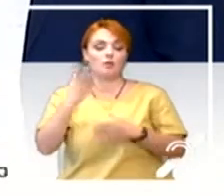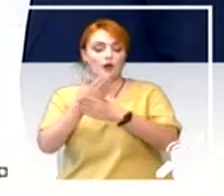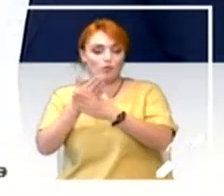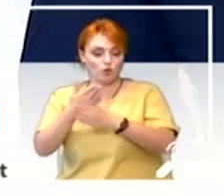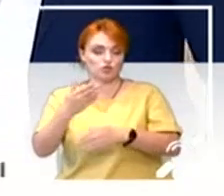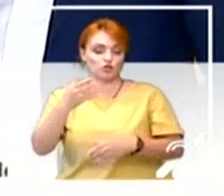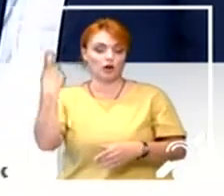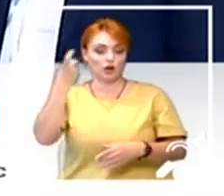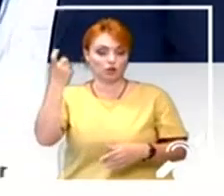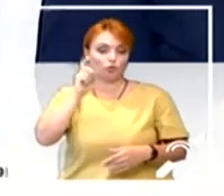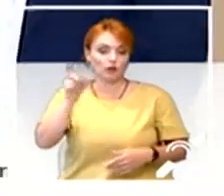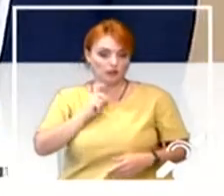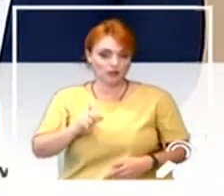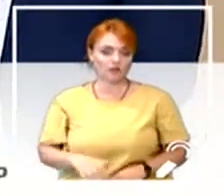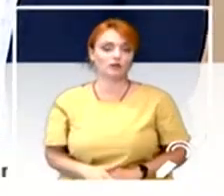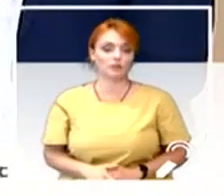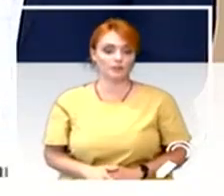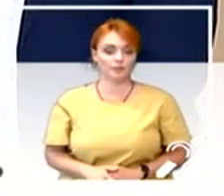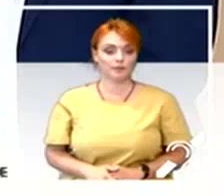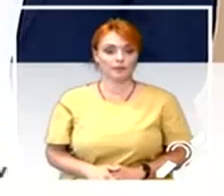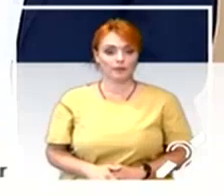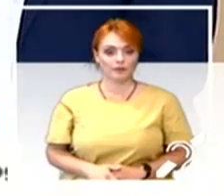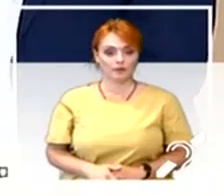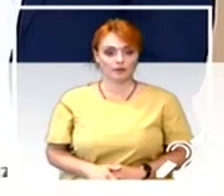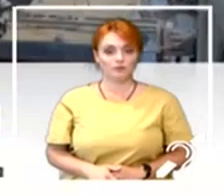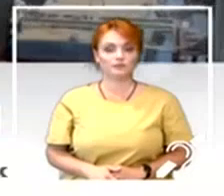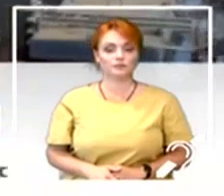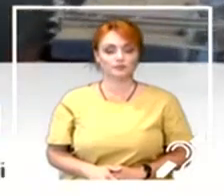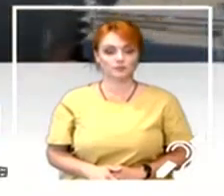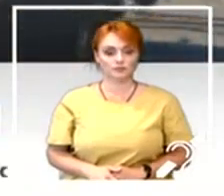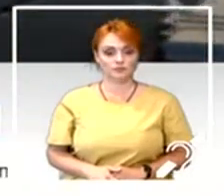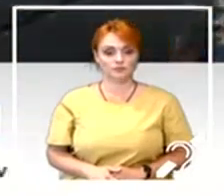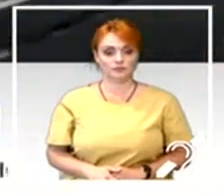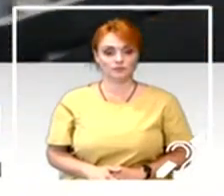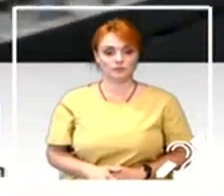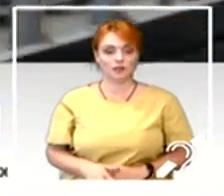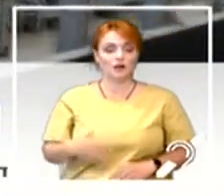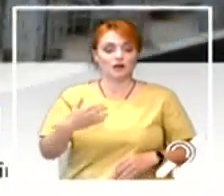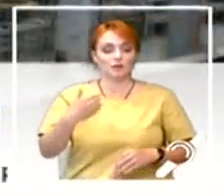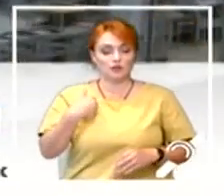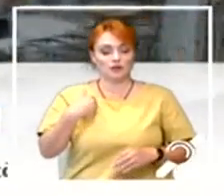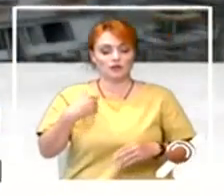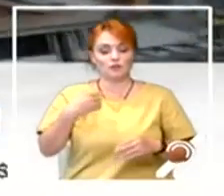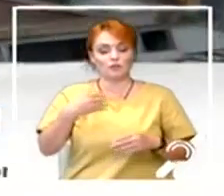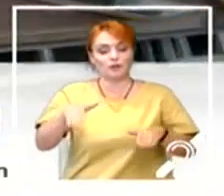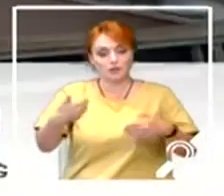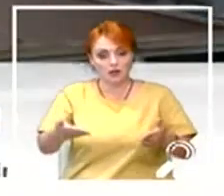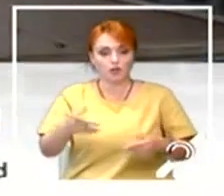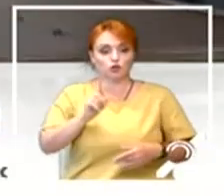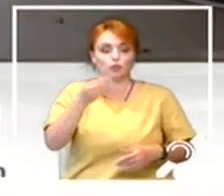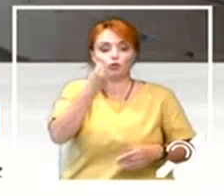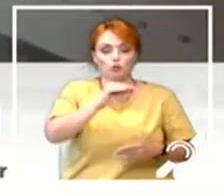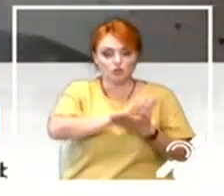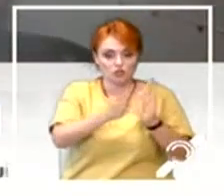a reconstrui sau a investi în infrastructura feroviară a Republicii Moldova și cea navală. Și evident